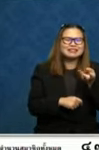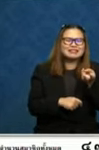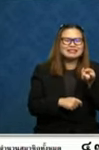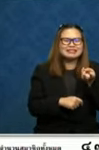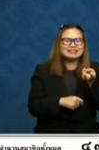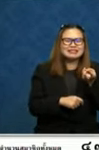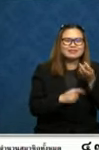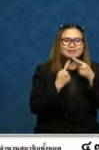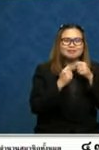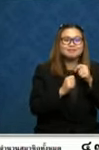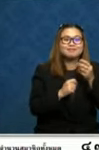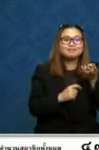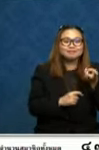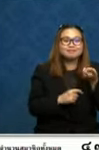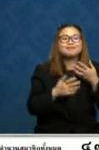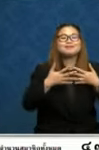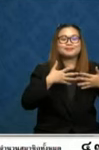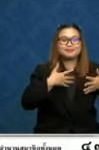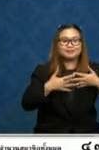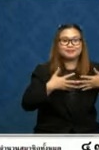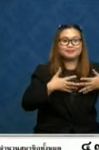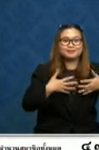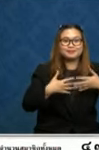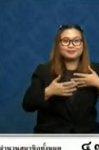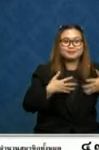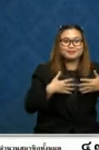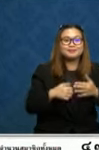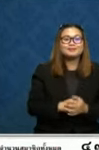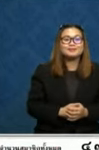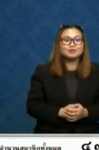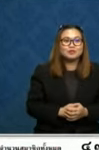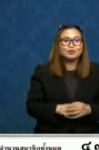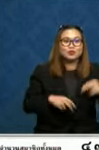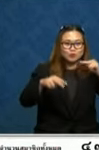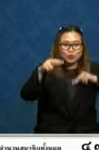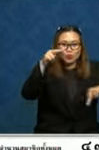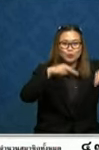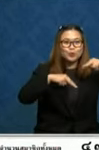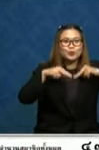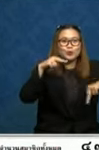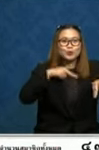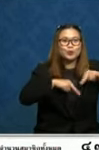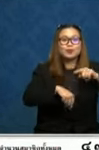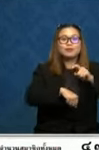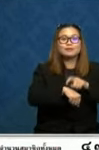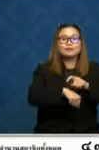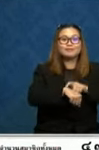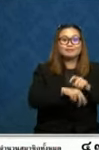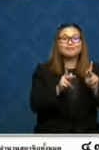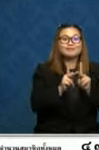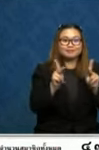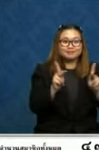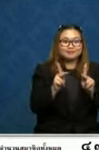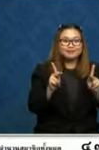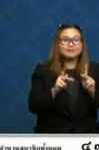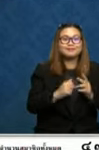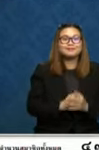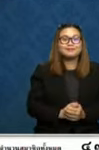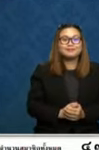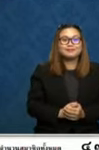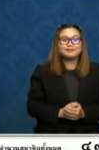ก็ไม่เป็นไรค่ะเข้าใจว่าเราต้องบริหารเวลานะคะในการพิจารณาในกรรมธิการดิฉันก็เล